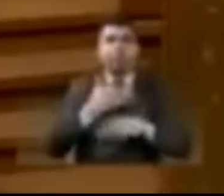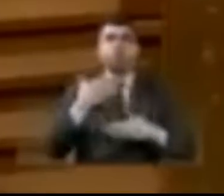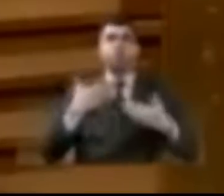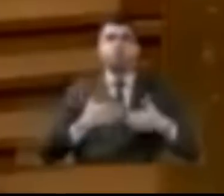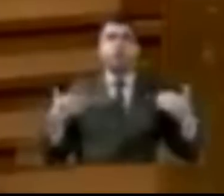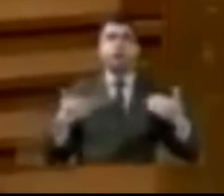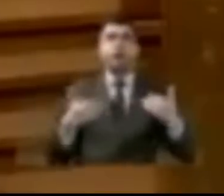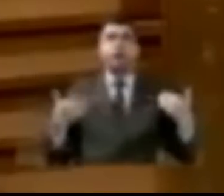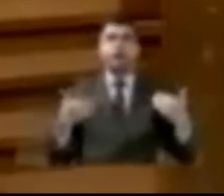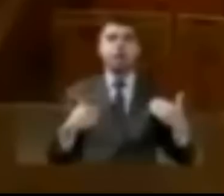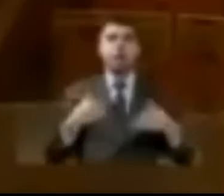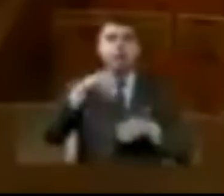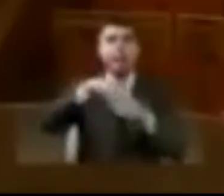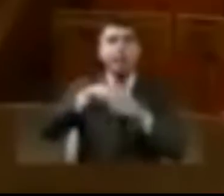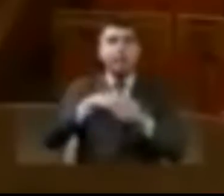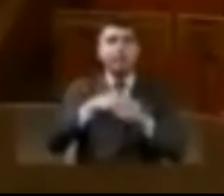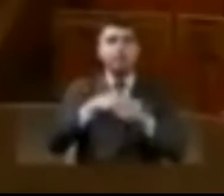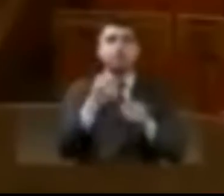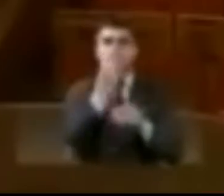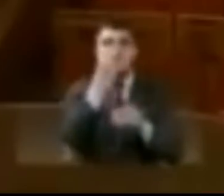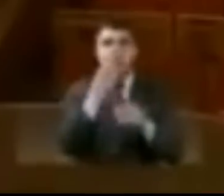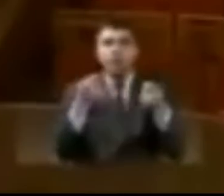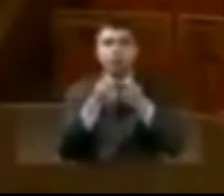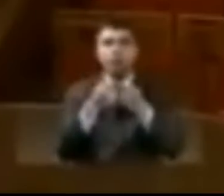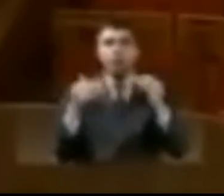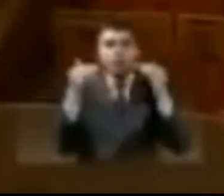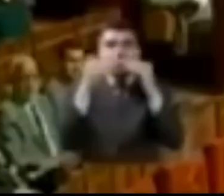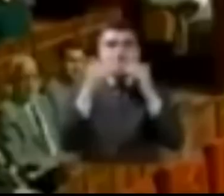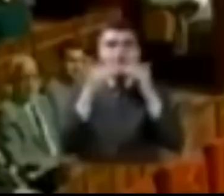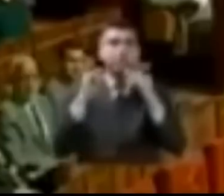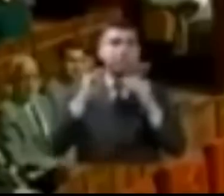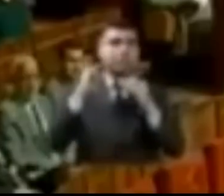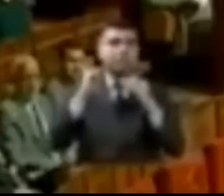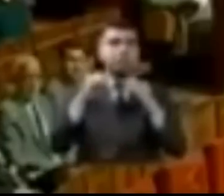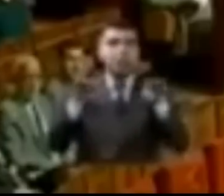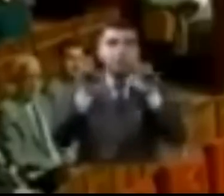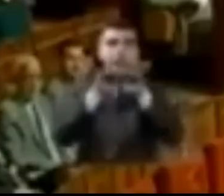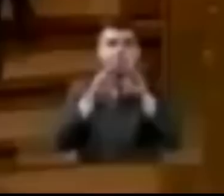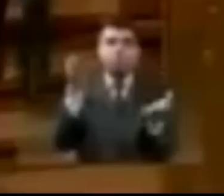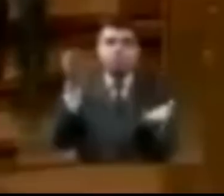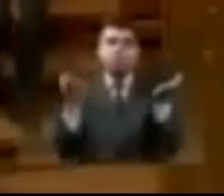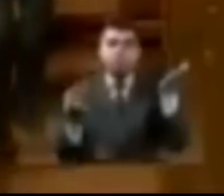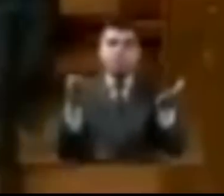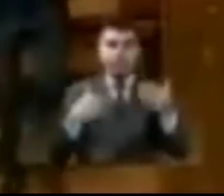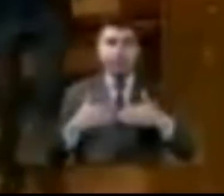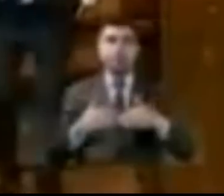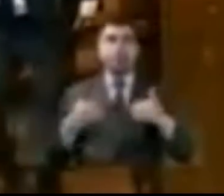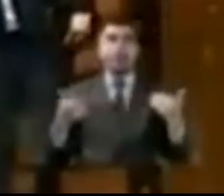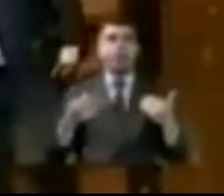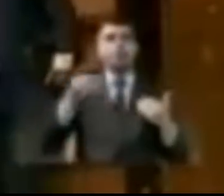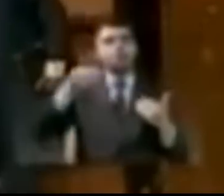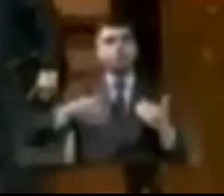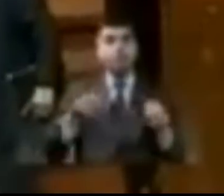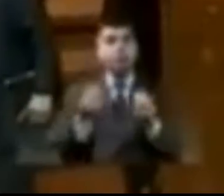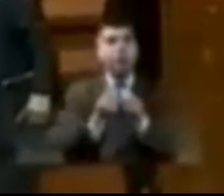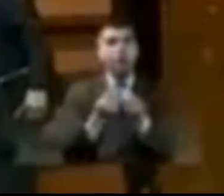الاشتراكي كيقول راه كاين تطرف مقابل تطرف وخصنا نمشيو نحو الوسطية. سعيد بكل ذلك لأن هذه القضية ماشي